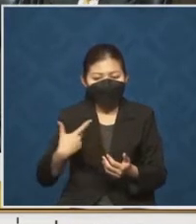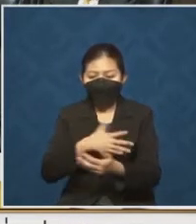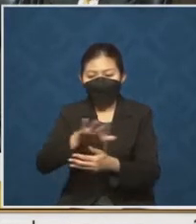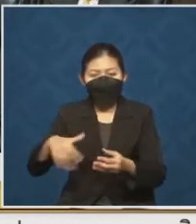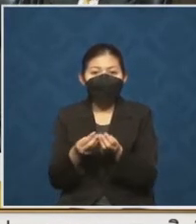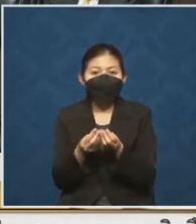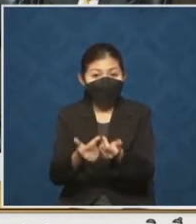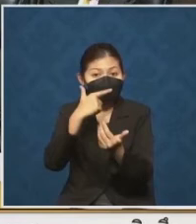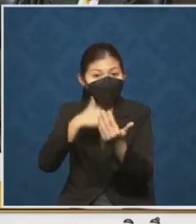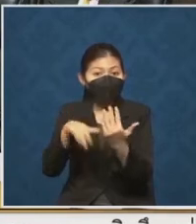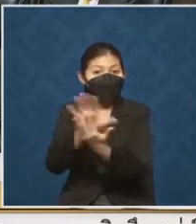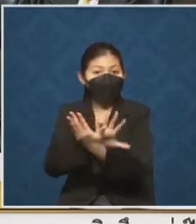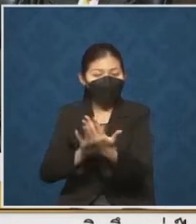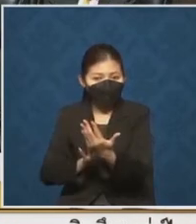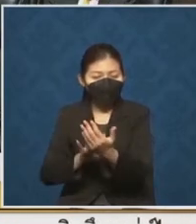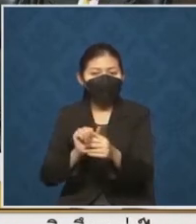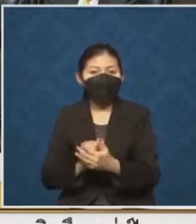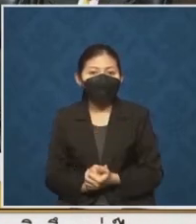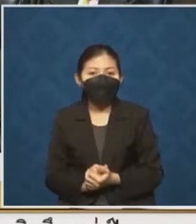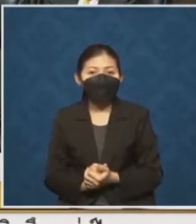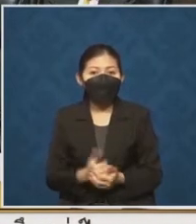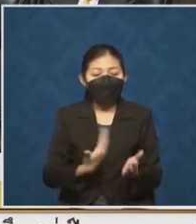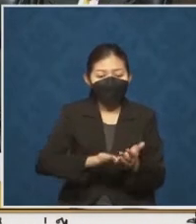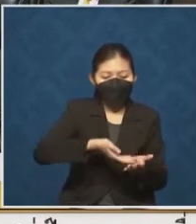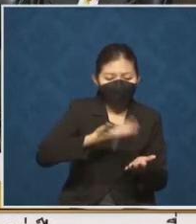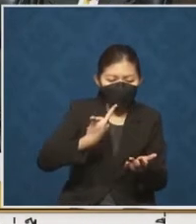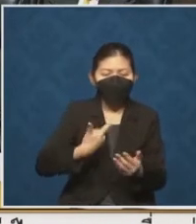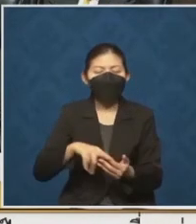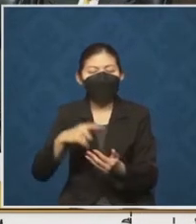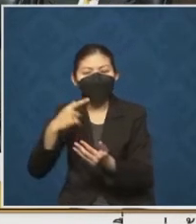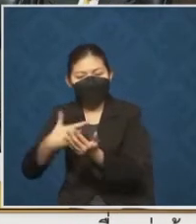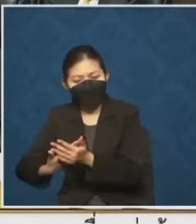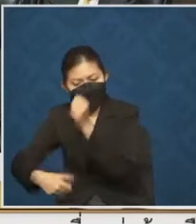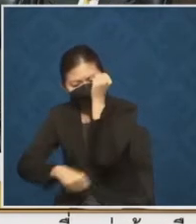ยอดปิดนี้นะครับเป็นญัตติแพง